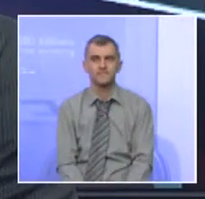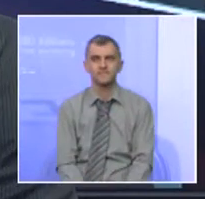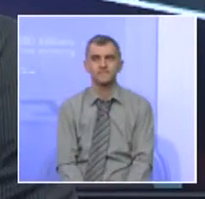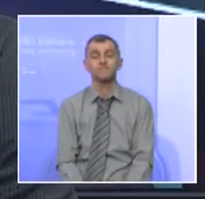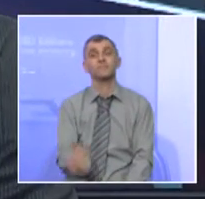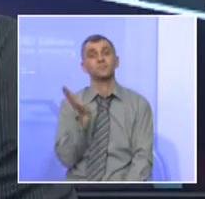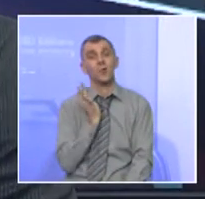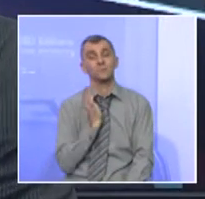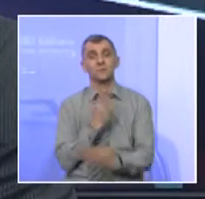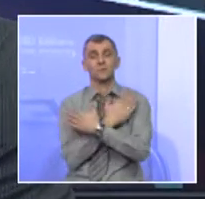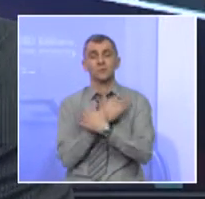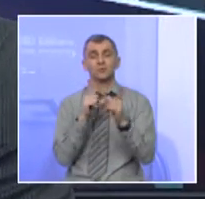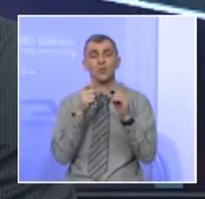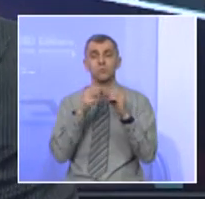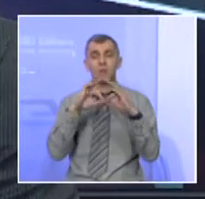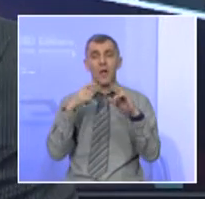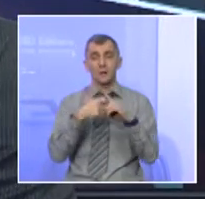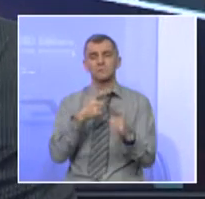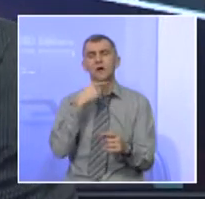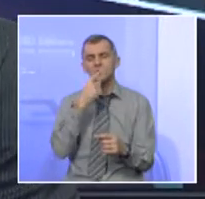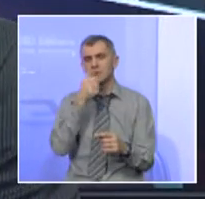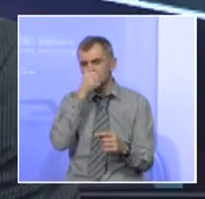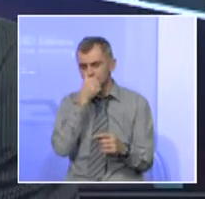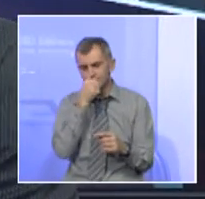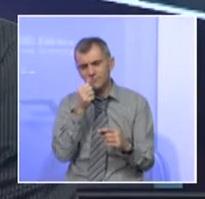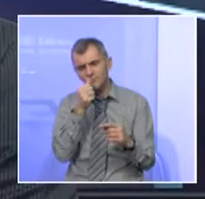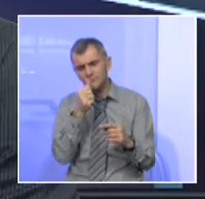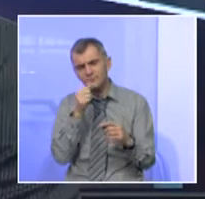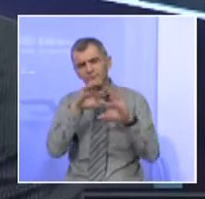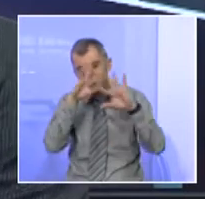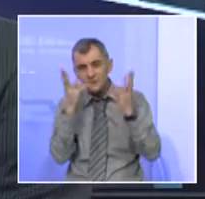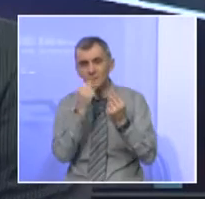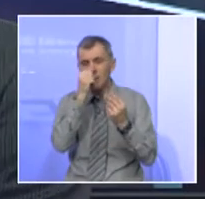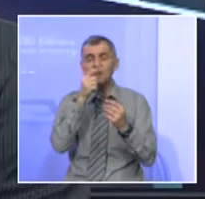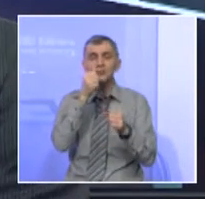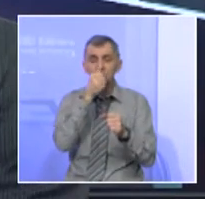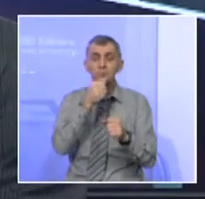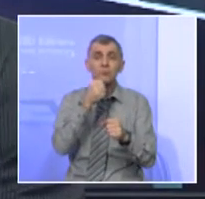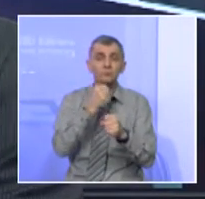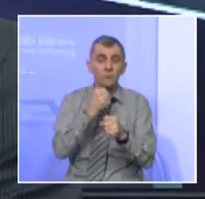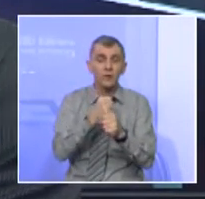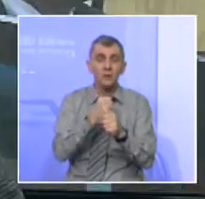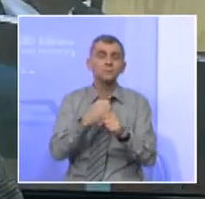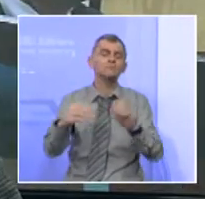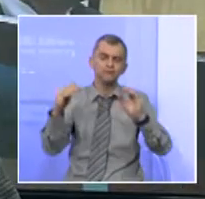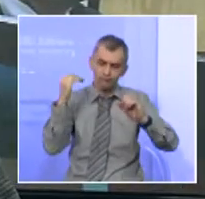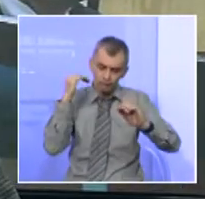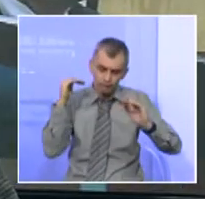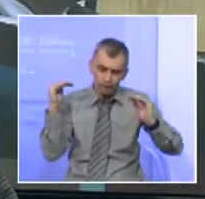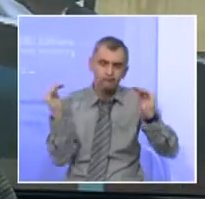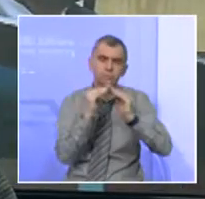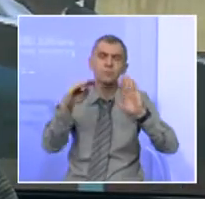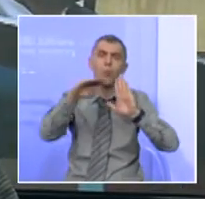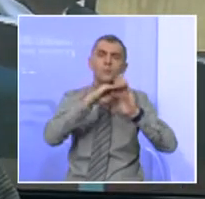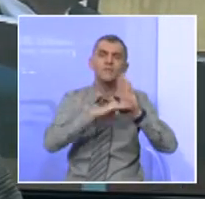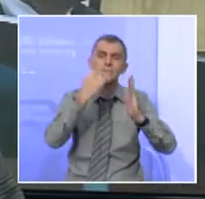Gospodin Zubak, Krešimir Zubak je rekao da sve ono što radi gospodin Živko Budimir radi u skladu sa Ustavom i sa zakonom. Jel se slažete sa